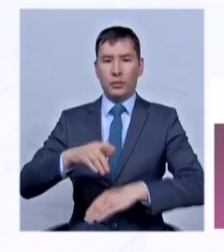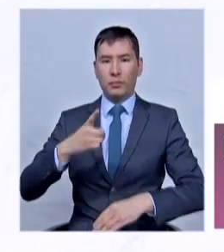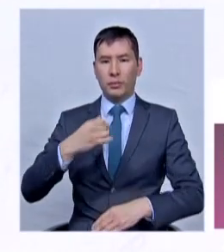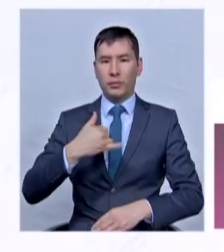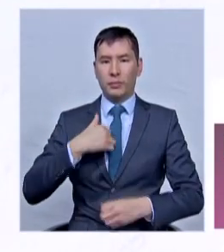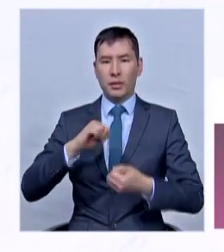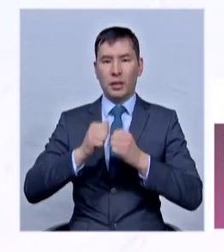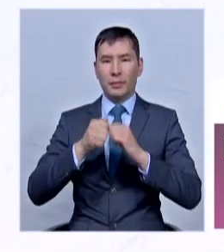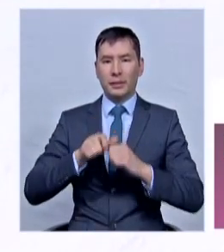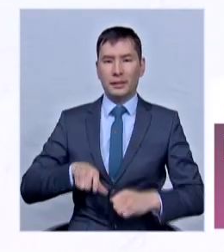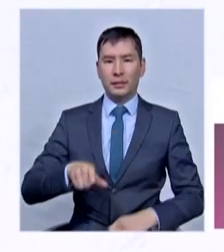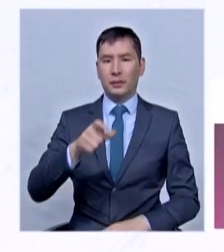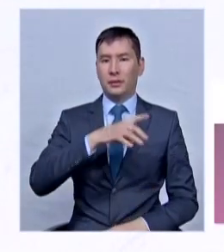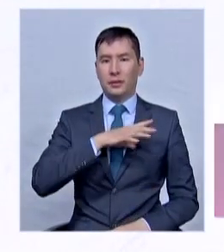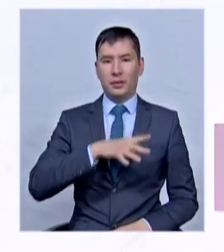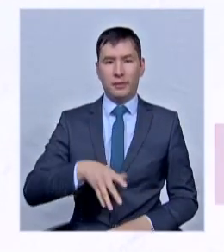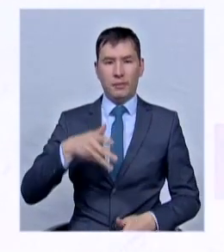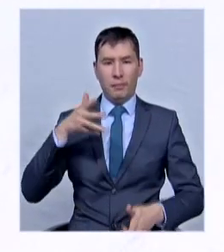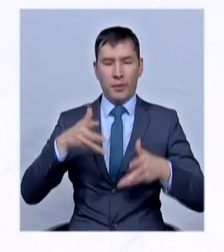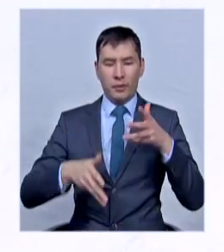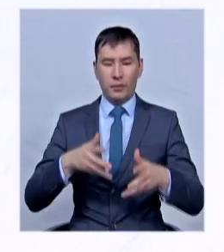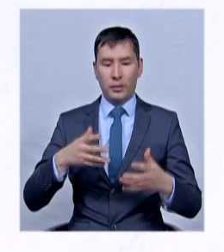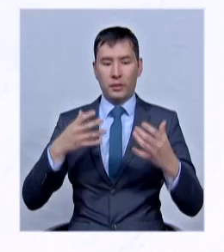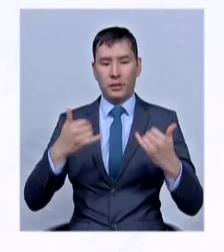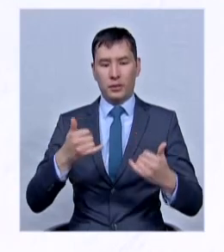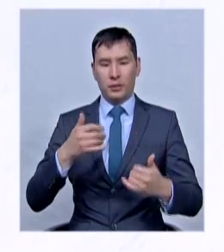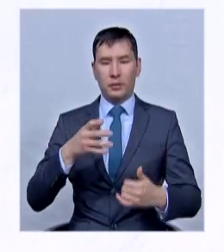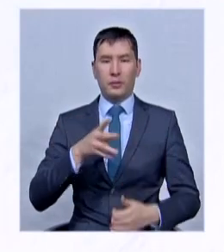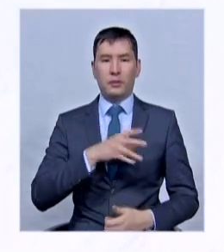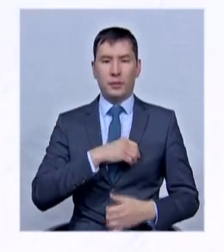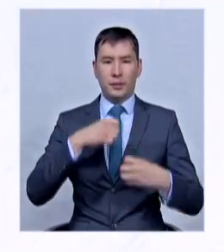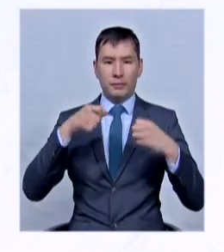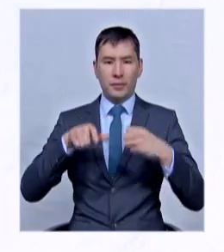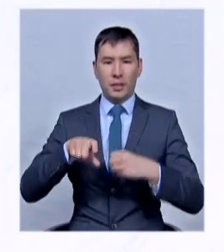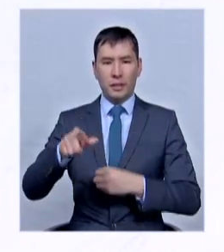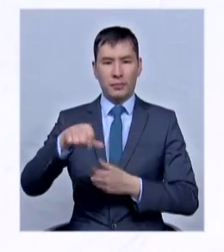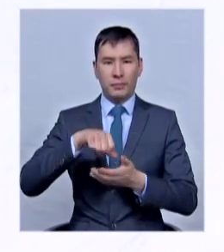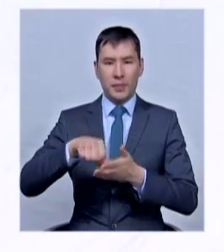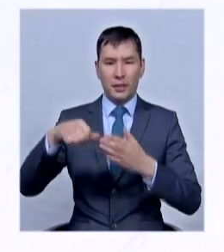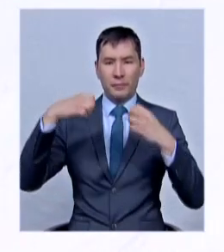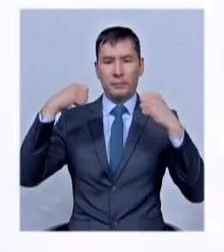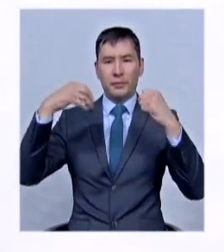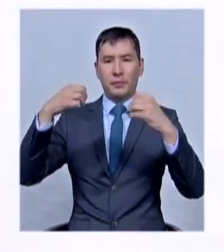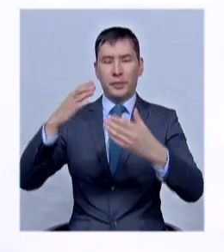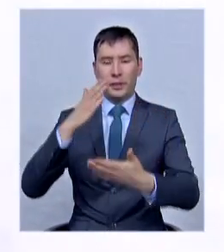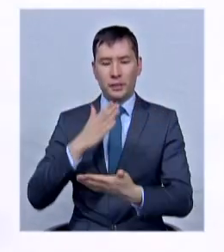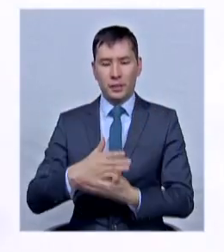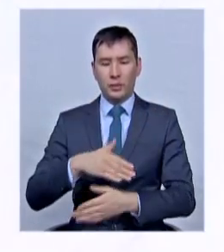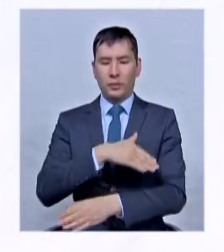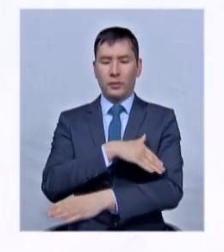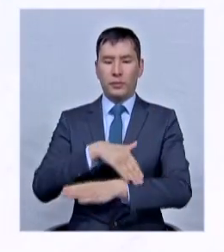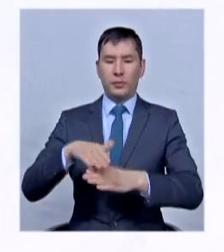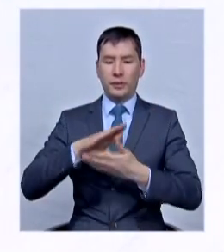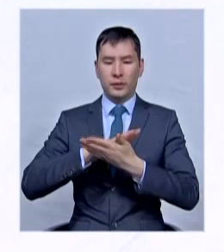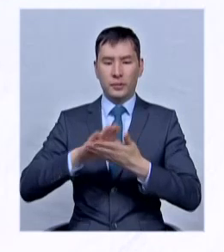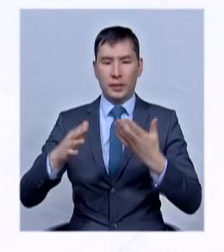болмаған. Енді қазір Аллаға шүкір асфальтымыз бар, освещение бар, көшенің бәрі таза. Қазіргі